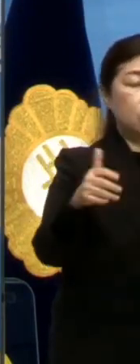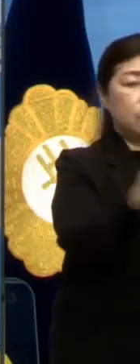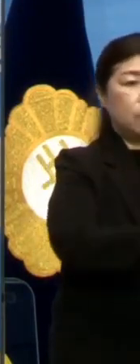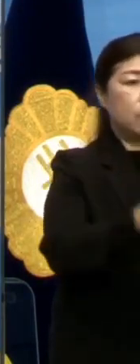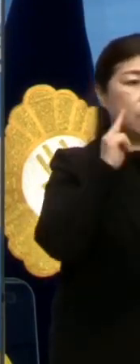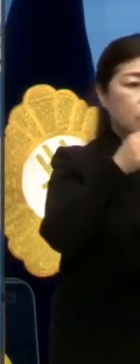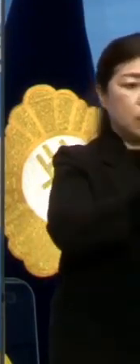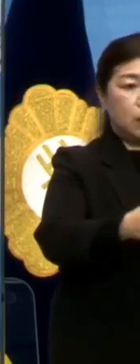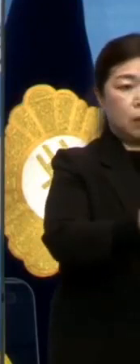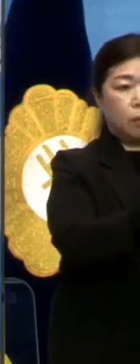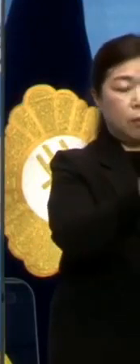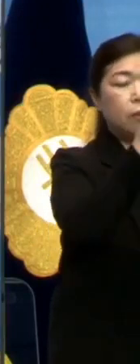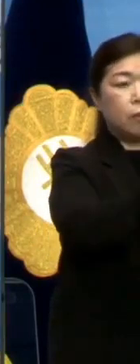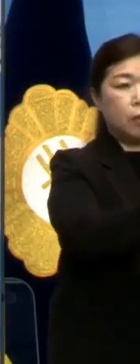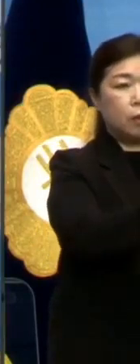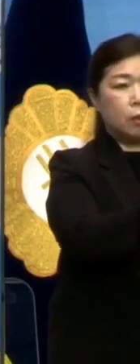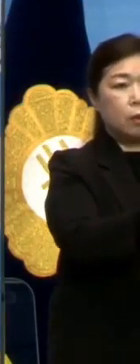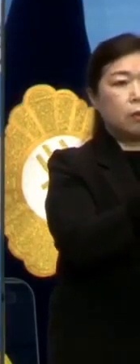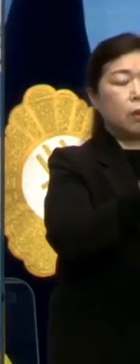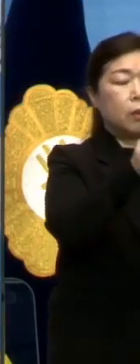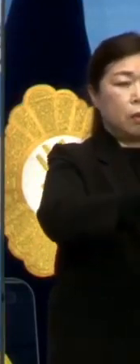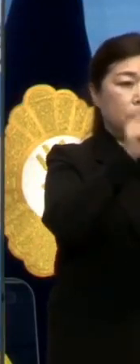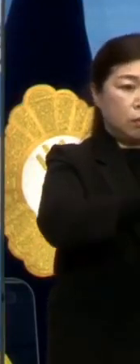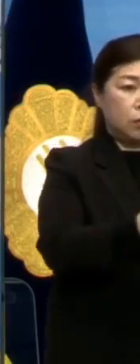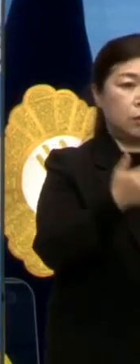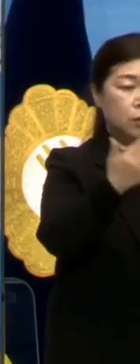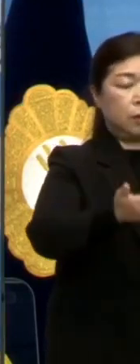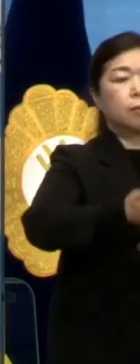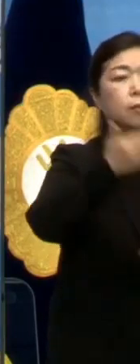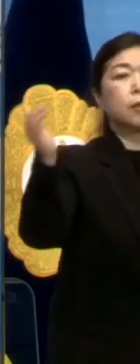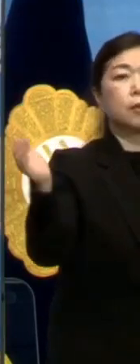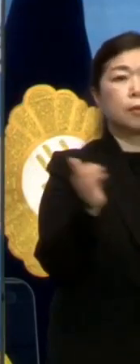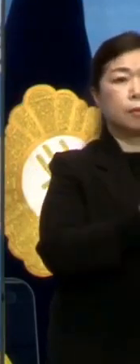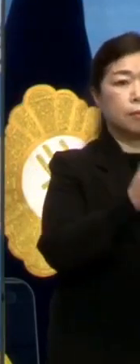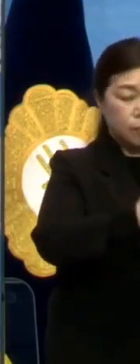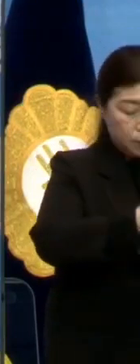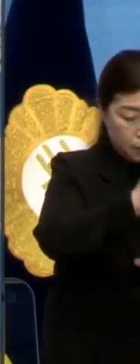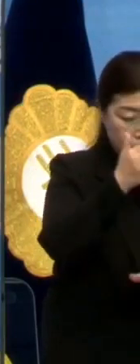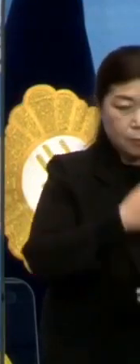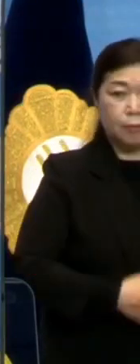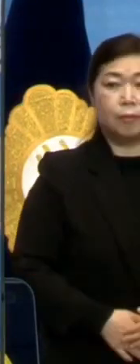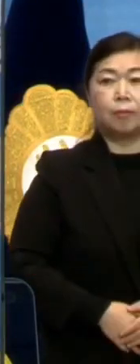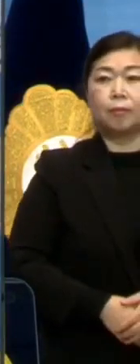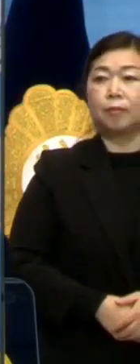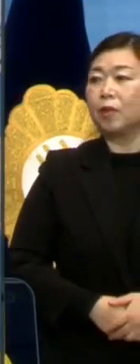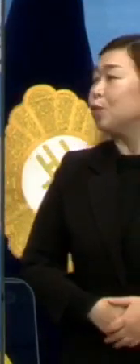된 중대재해기업처벌법을 제정하길 강력히 촉구합니다. 이상입니다. 감사합니다.